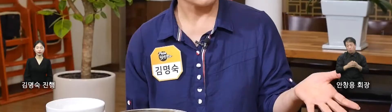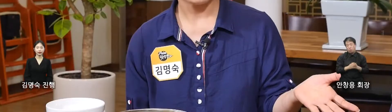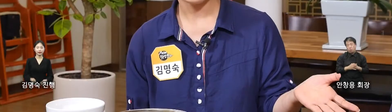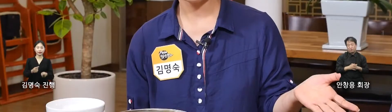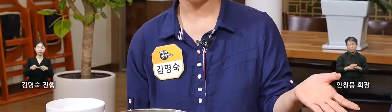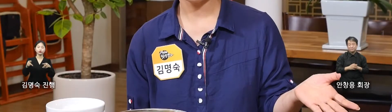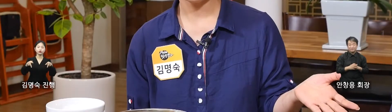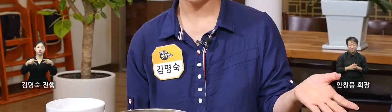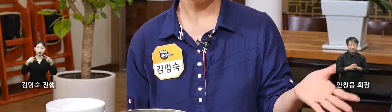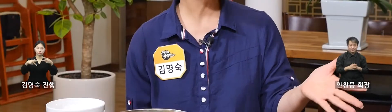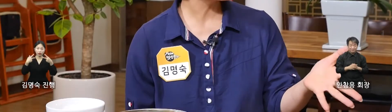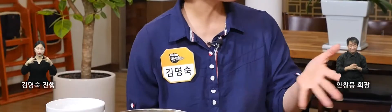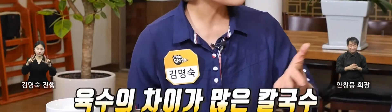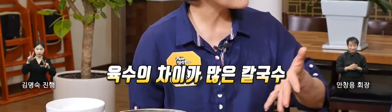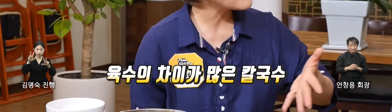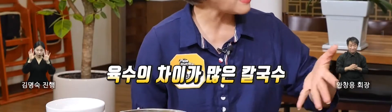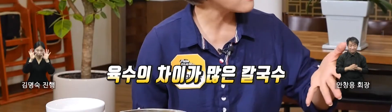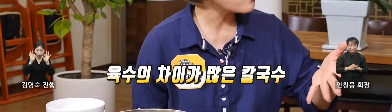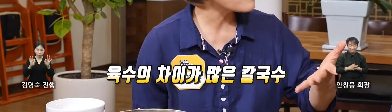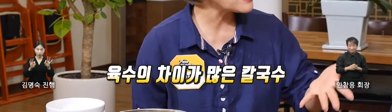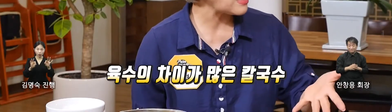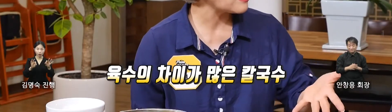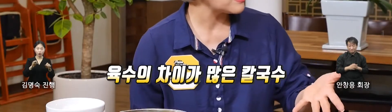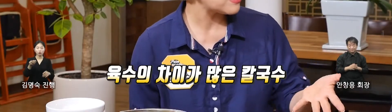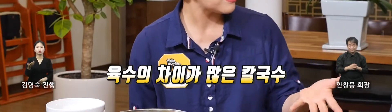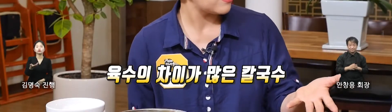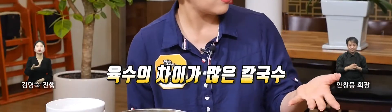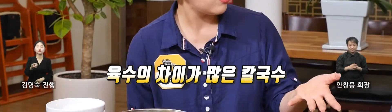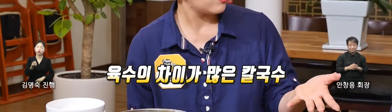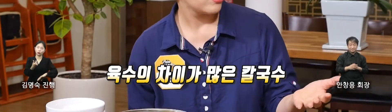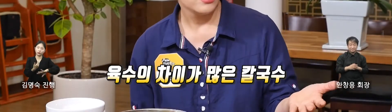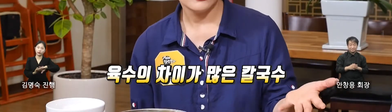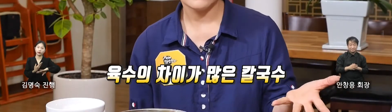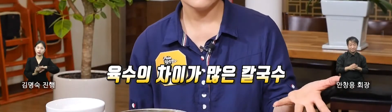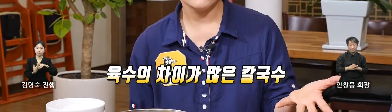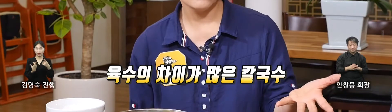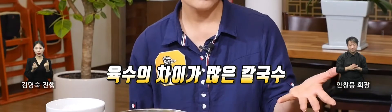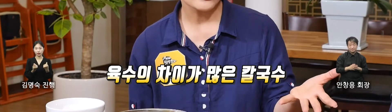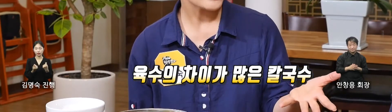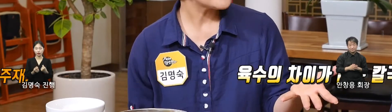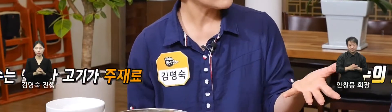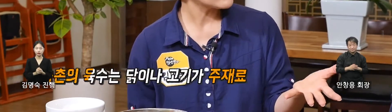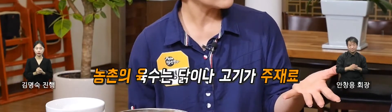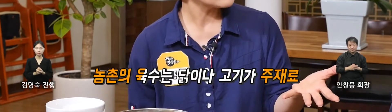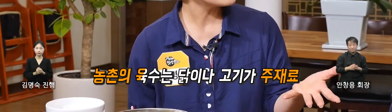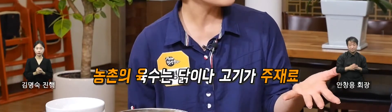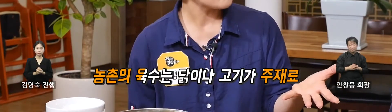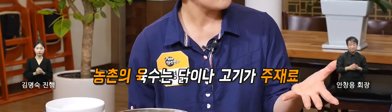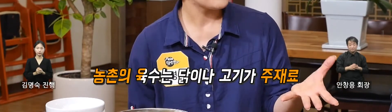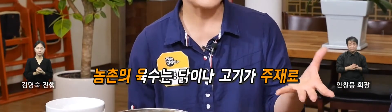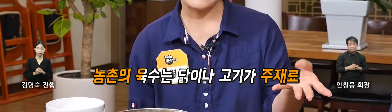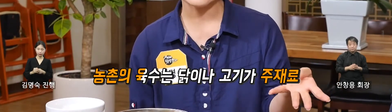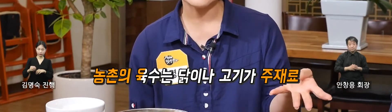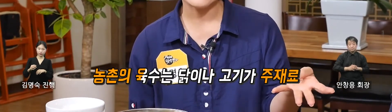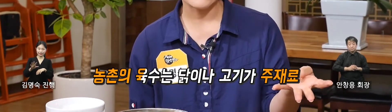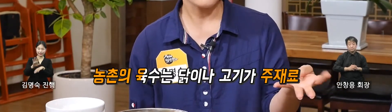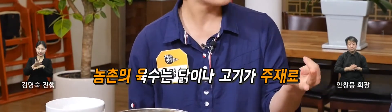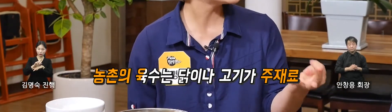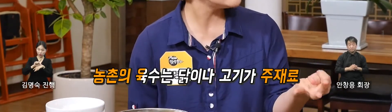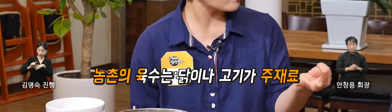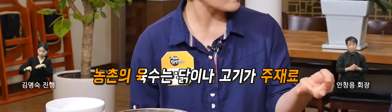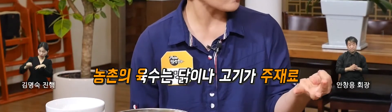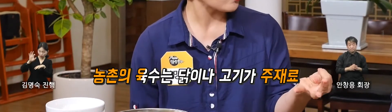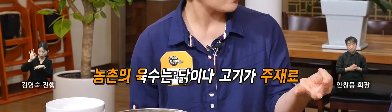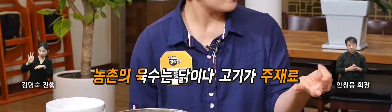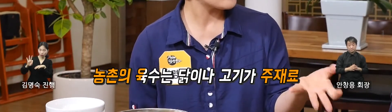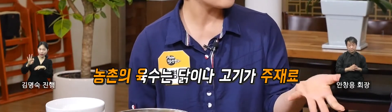칼국수가요. 봤더니 그러니까 육수가 다들 조금씩 차이가 있잖아요. 그러니까는 농촌 지역에서는 주로 뭐 닭이나